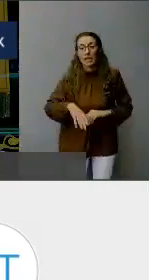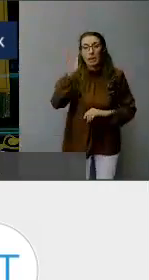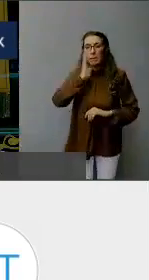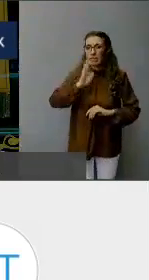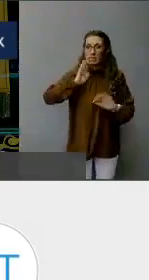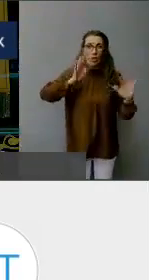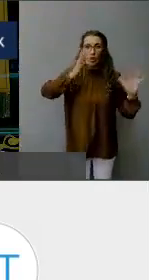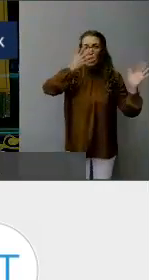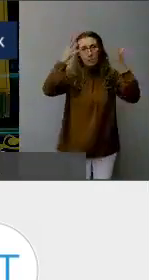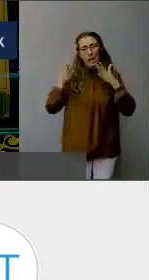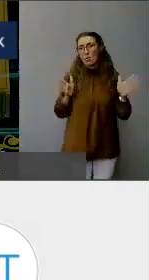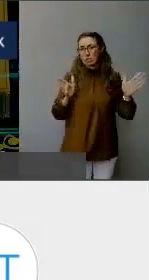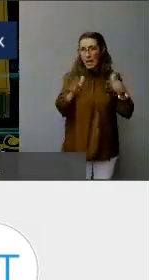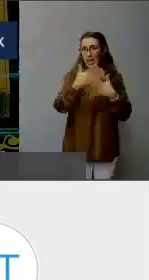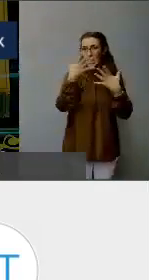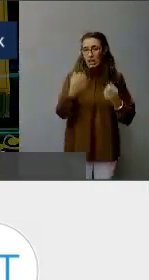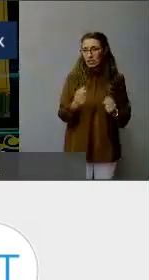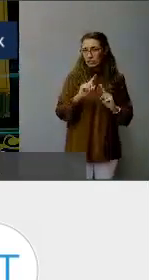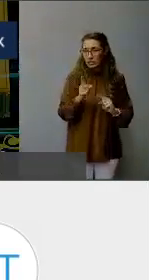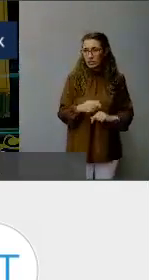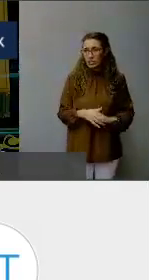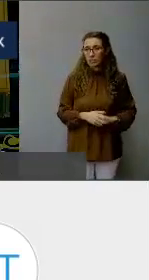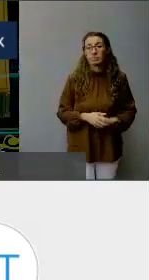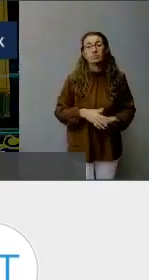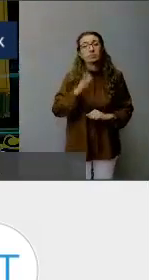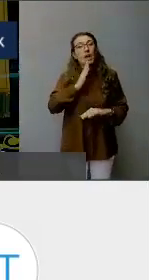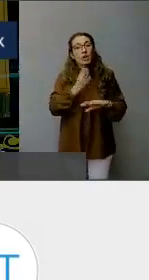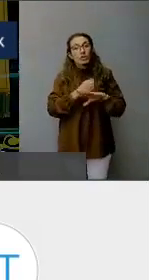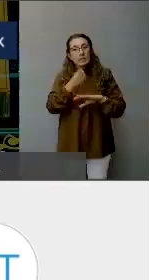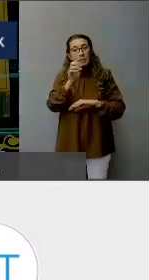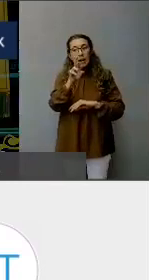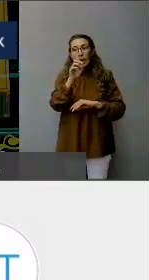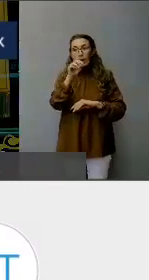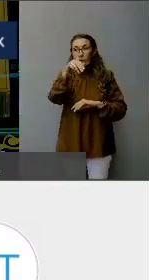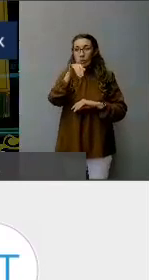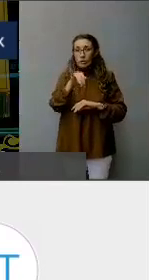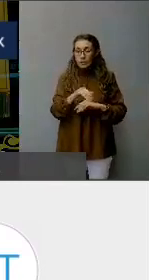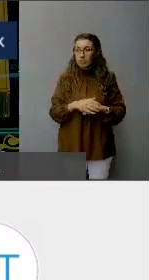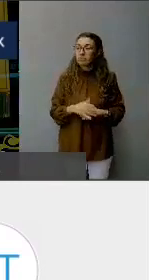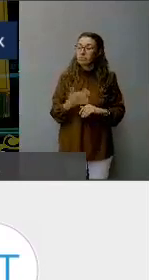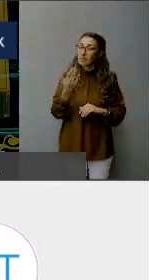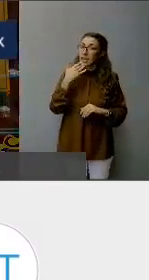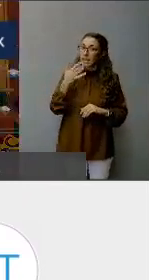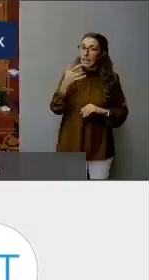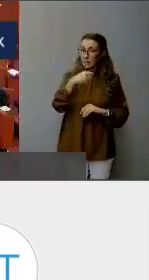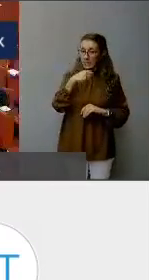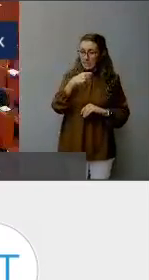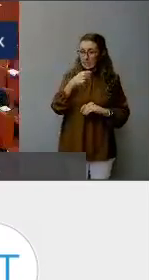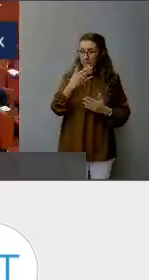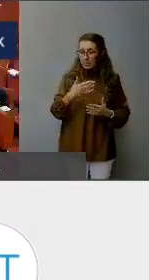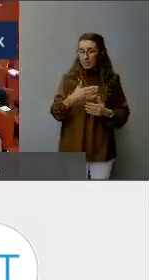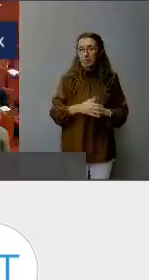cortesemente grazie consigliere baroni grazie presidente